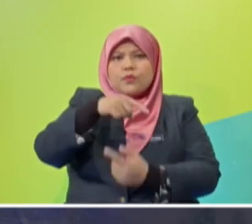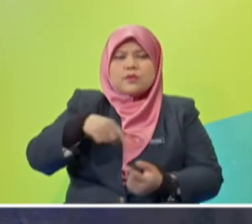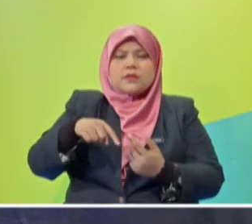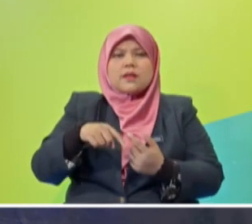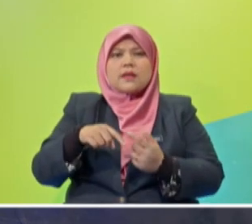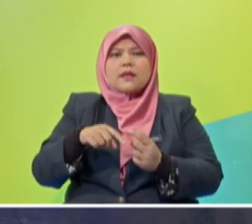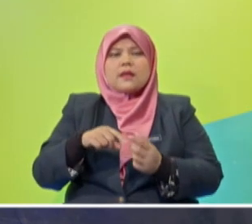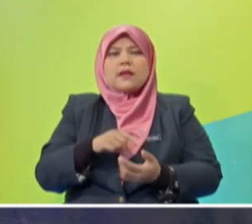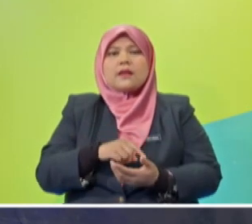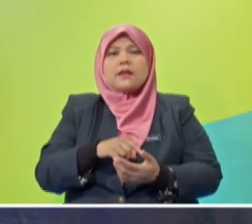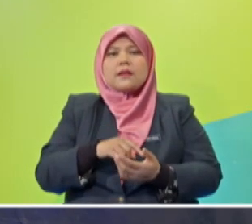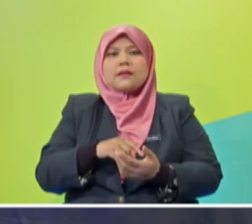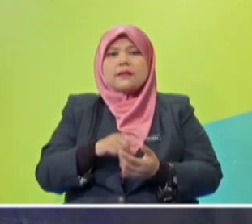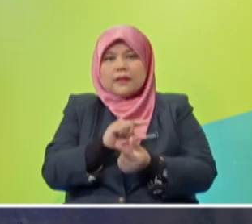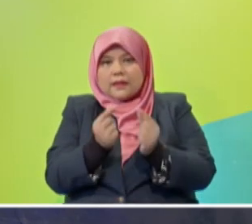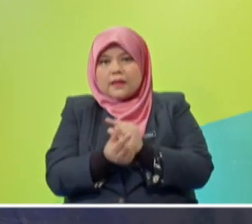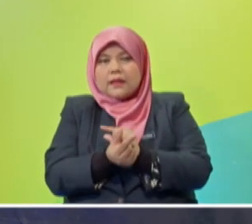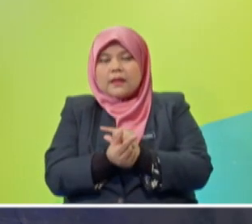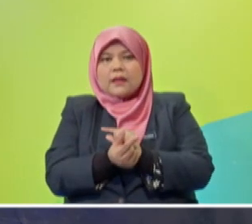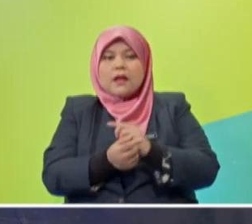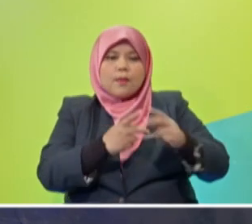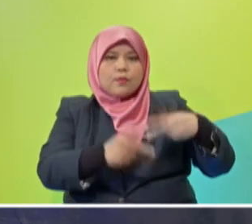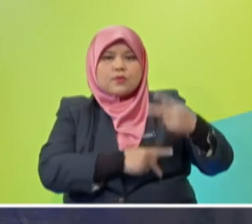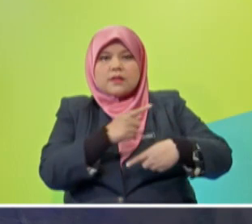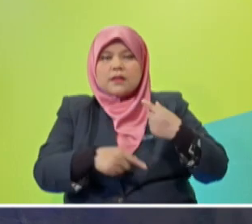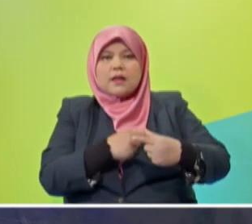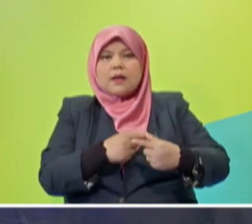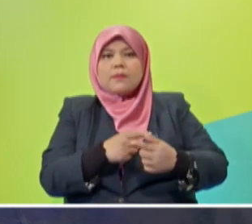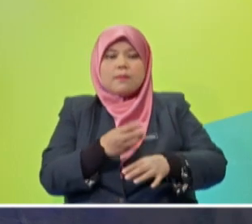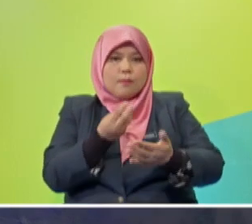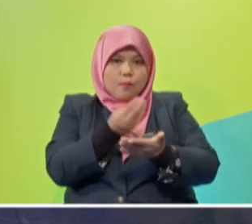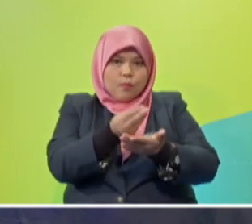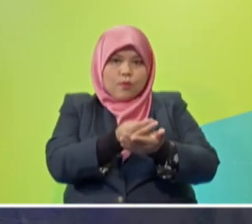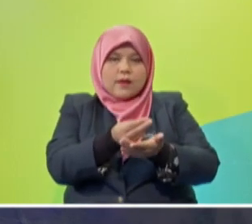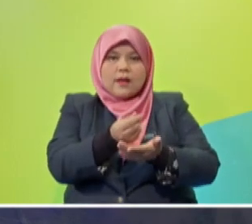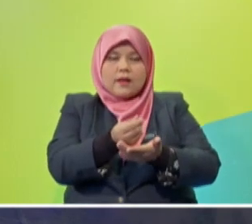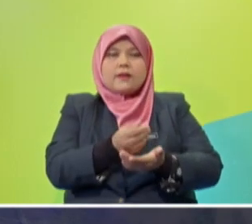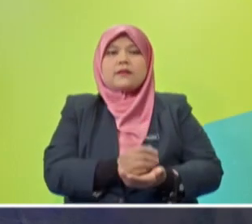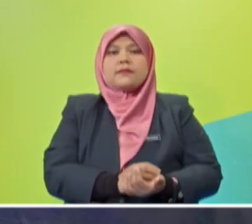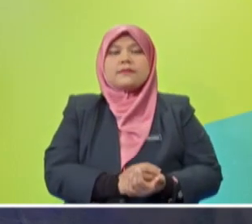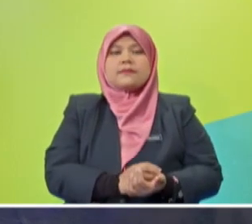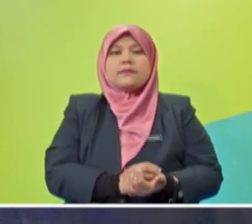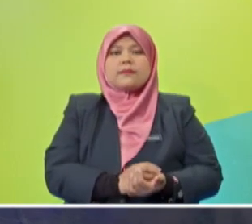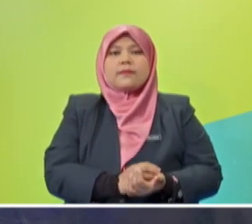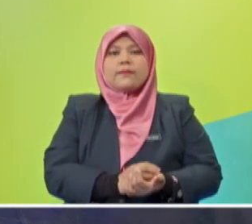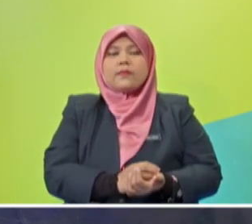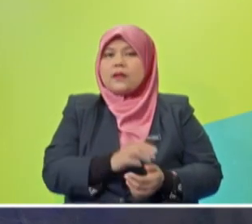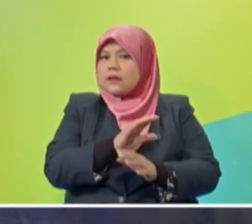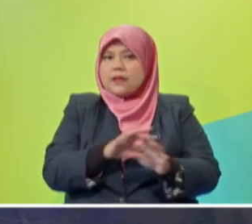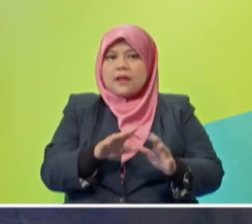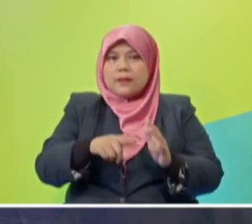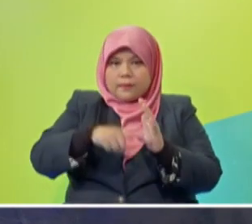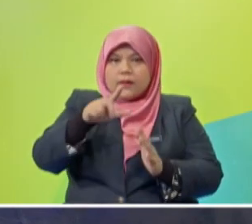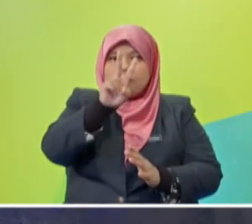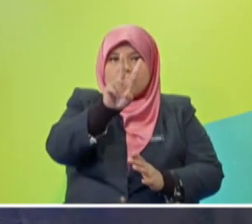Pusing ganti tahunan tu contohnya macam pusingan modal dan juga pendapatan dalam negara tersebut. Baik. Tidak melebihi 25 juta. Ya,